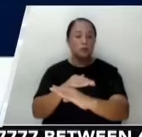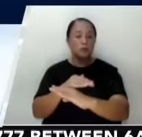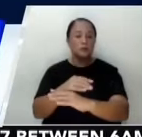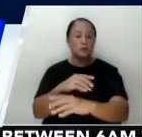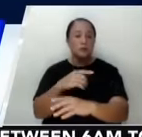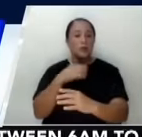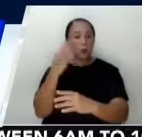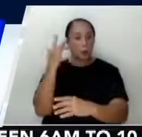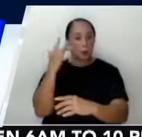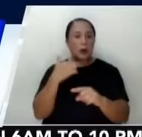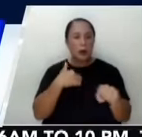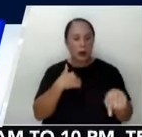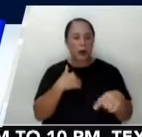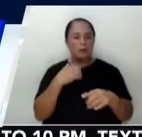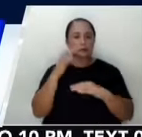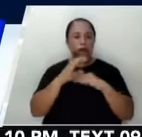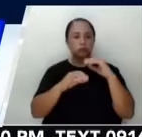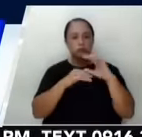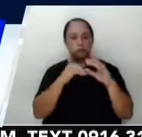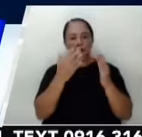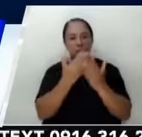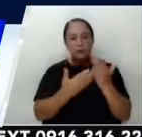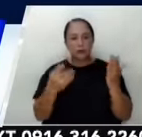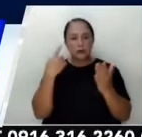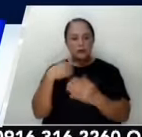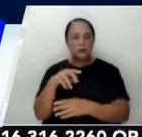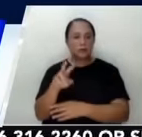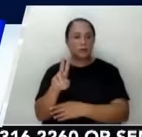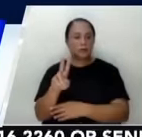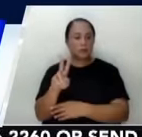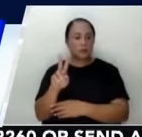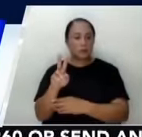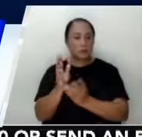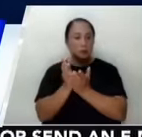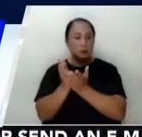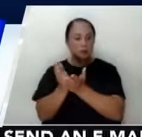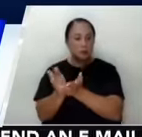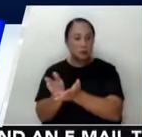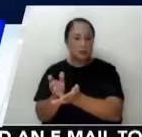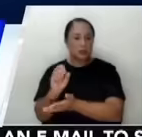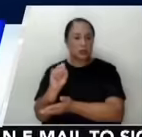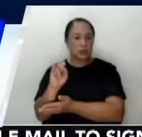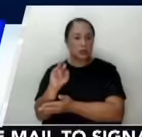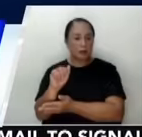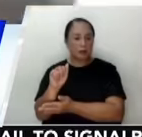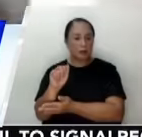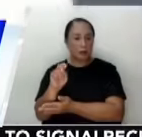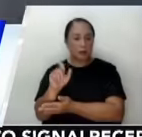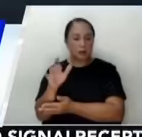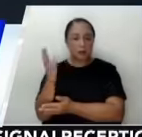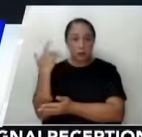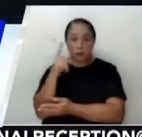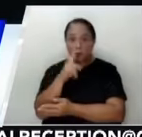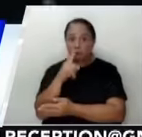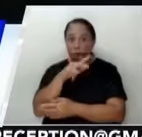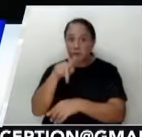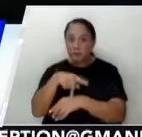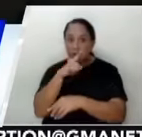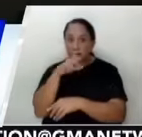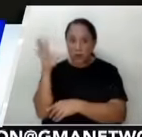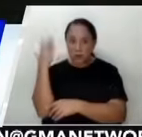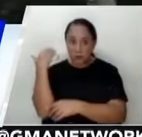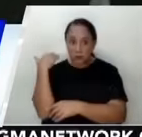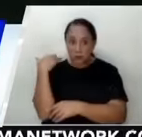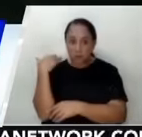dala umanong construction material para sa BRP Sierra Madre na taliwas sa pangako umano noon ng Pilipinas. Ilang beses nang itinanggi